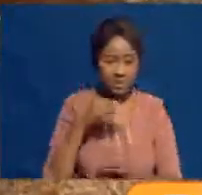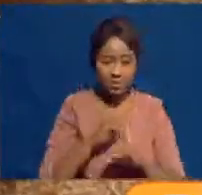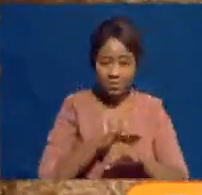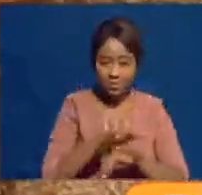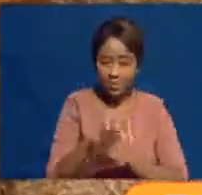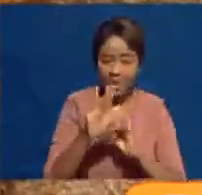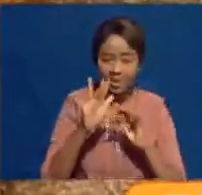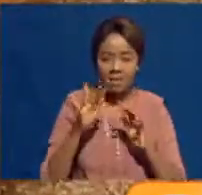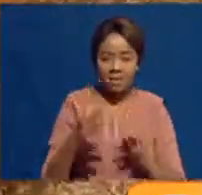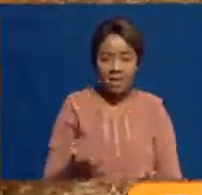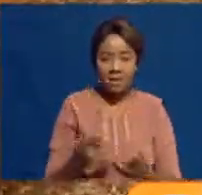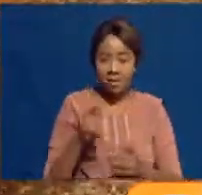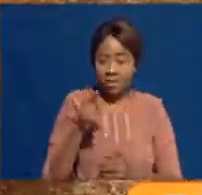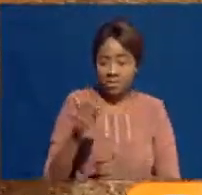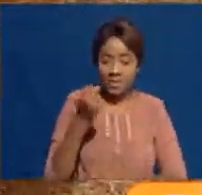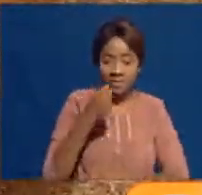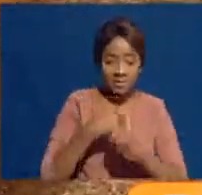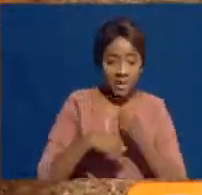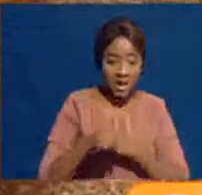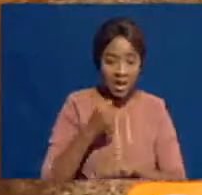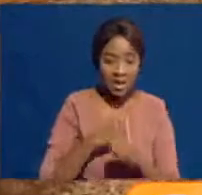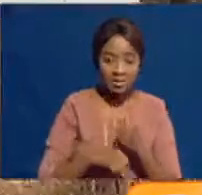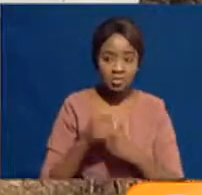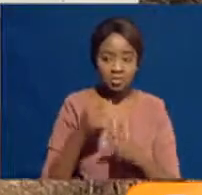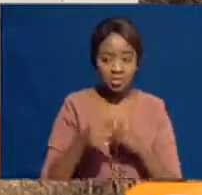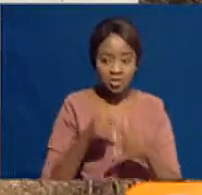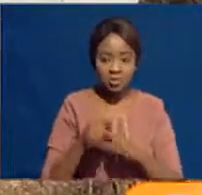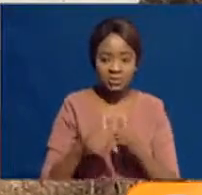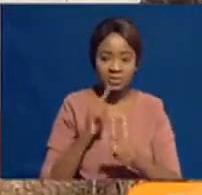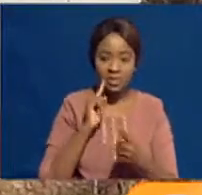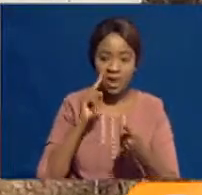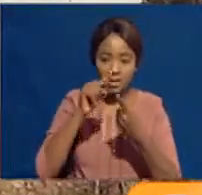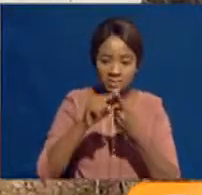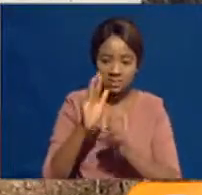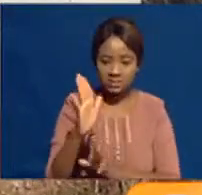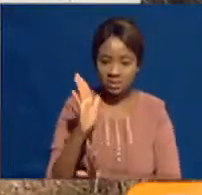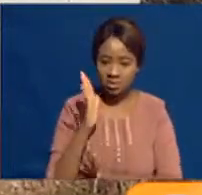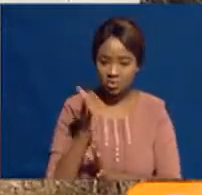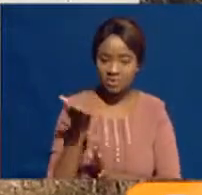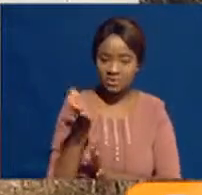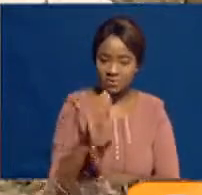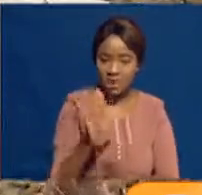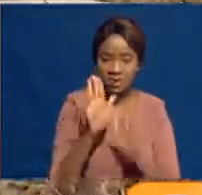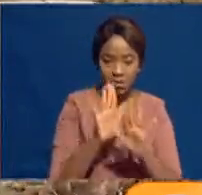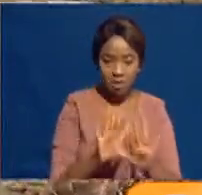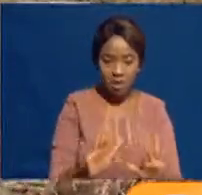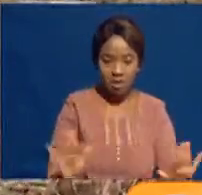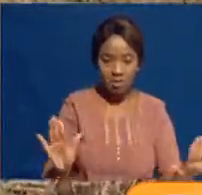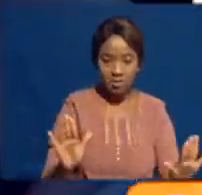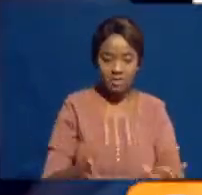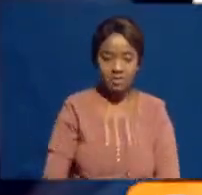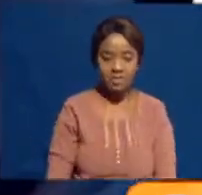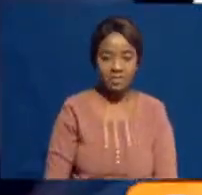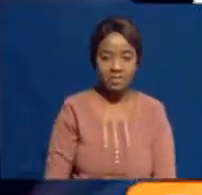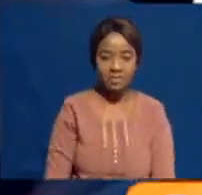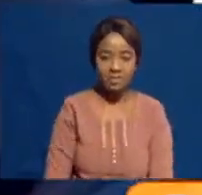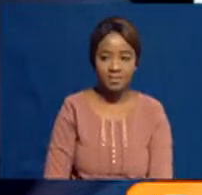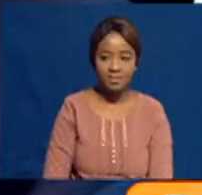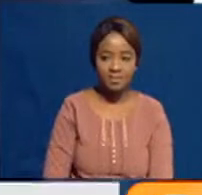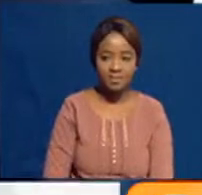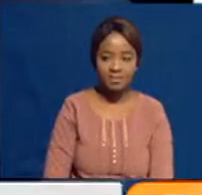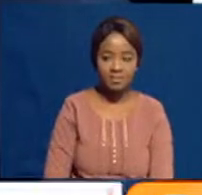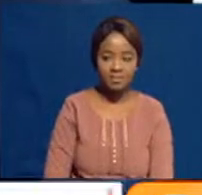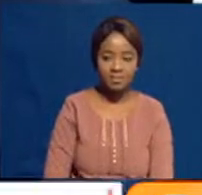Kindiki akisema kuwa operesheni hiyo itaendelea hadi pale usalama utakaporejea maeneo hayo. That